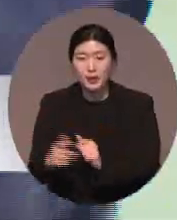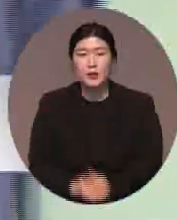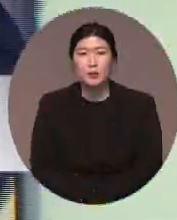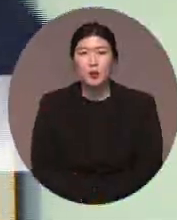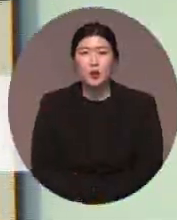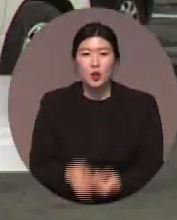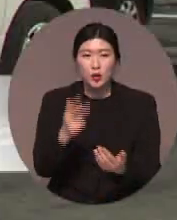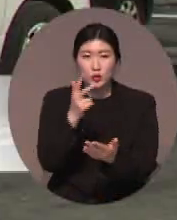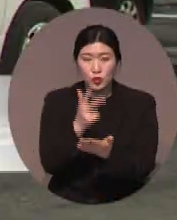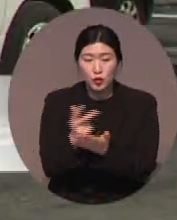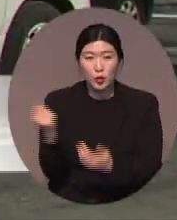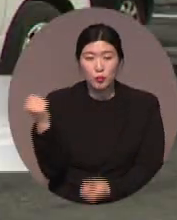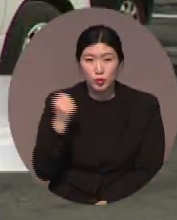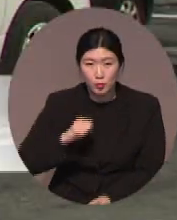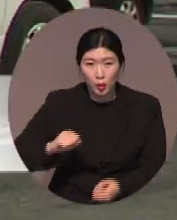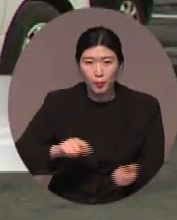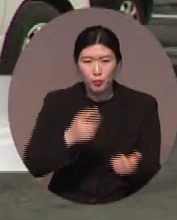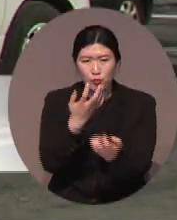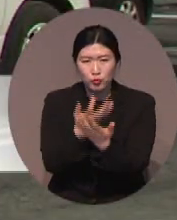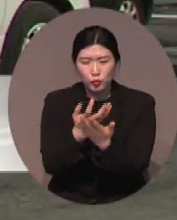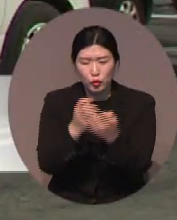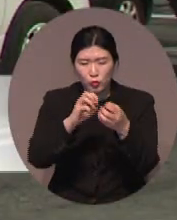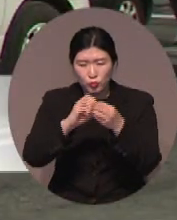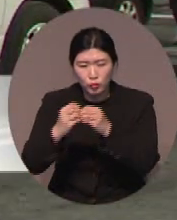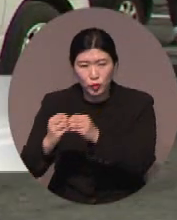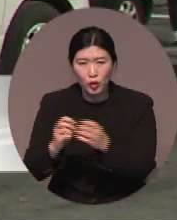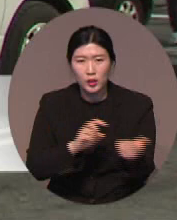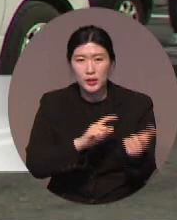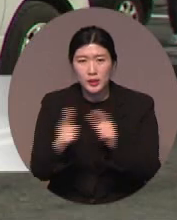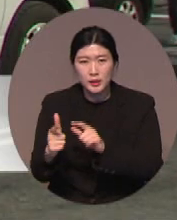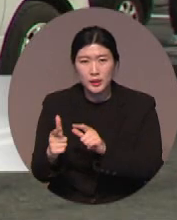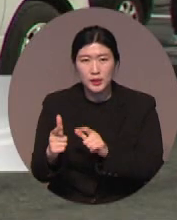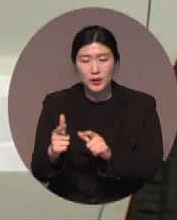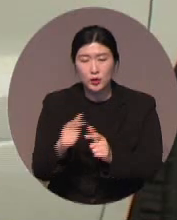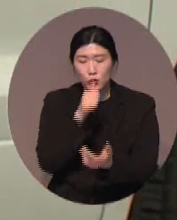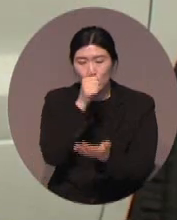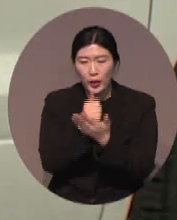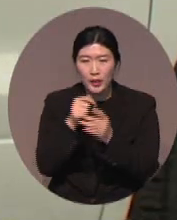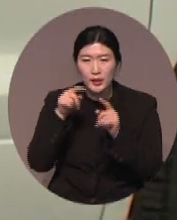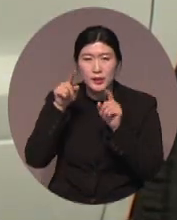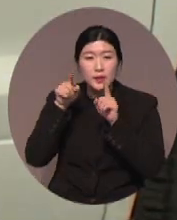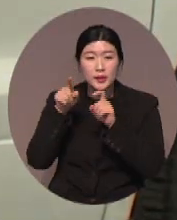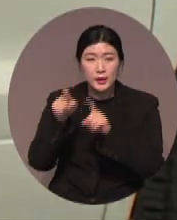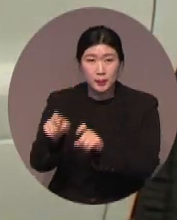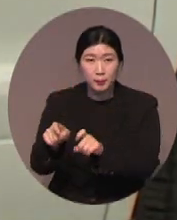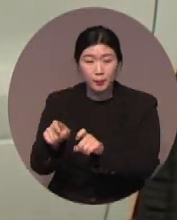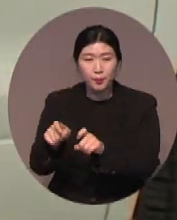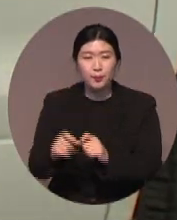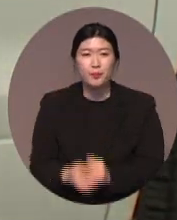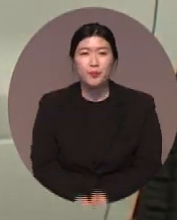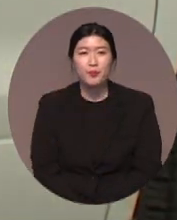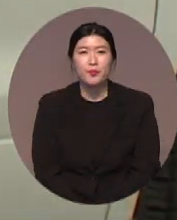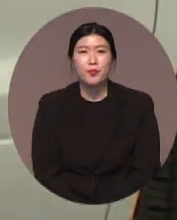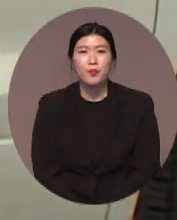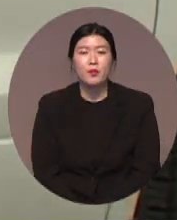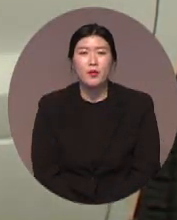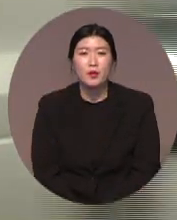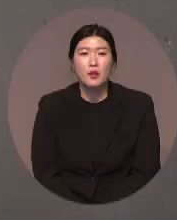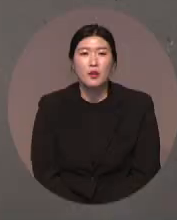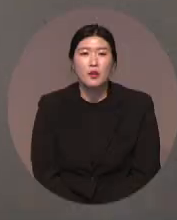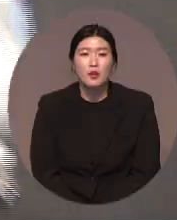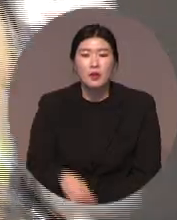주차장법 위반 사문서 위조 행사 소방시설법 위반 등을 적용했다고 밝혔습니다